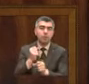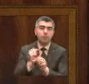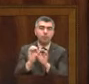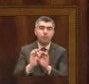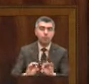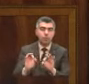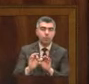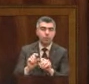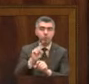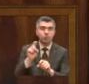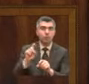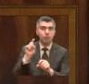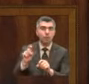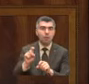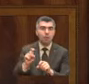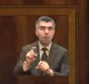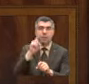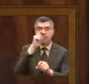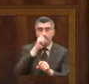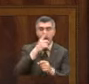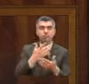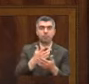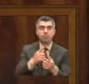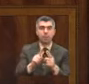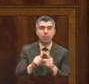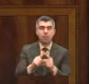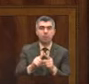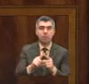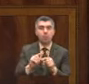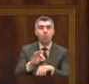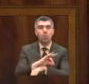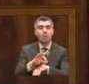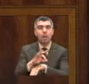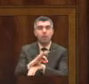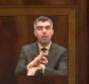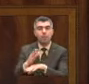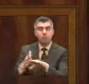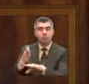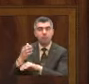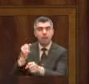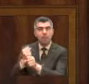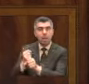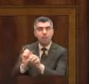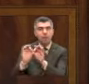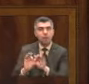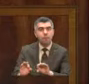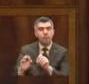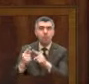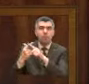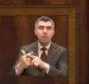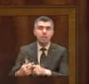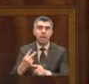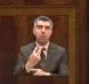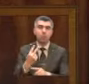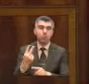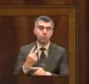الجماعة على تسييرها لأنها لا تتوفر لا على الموارد المالية ولا الموارد البشرية المؤهلة لذلك. ثانياً